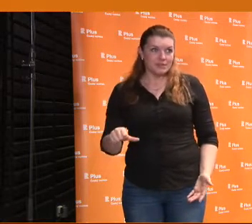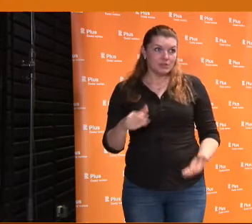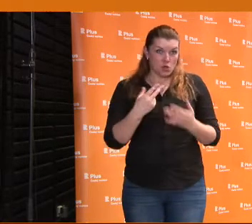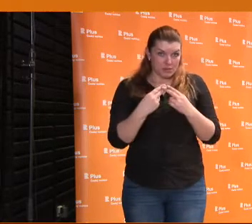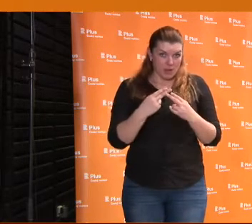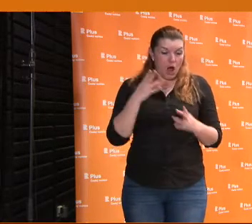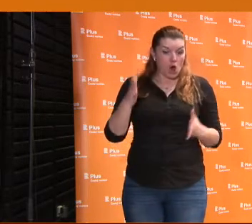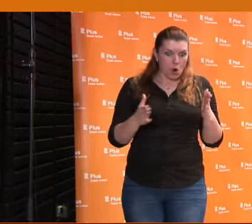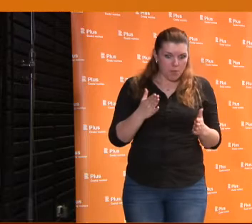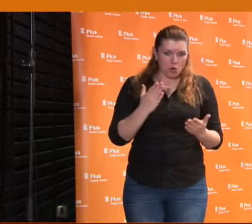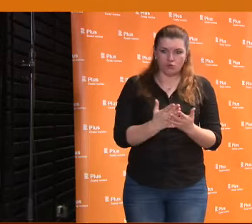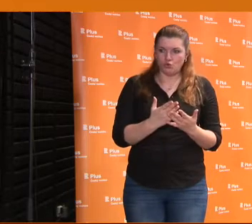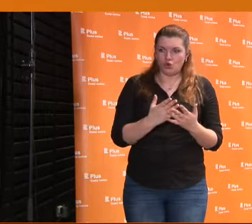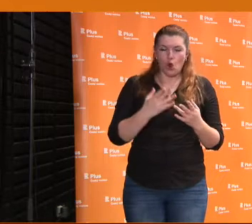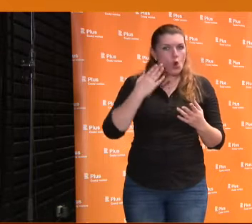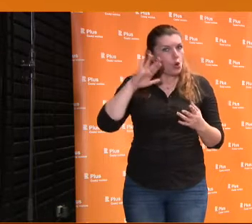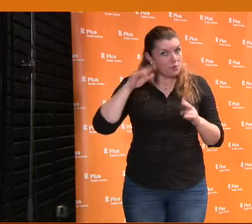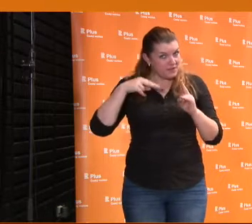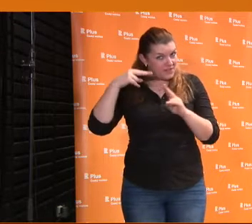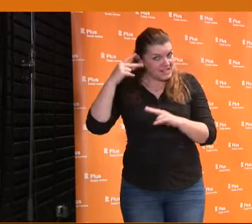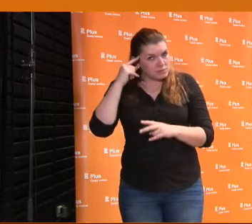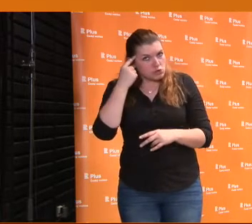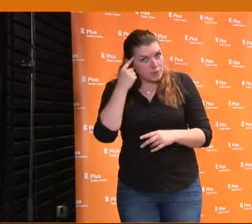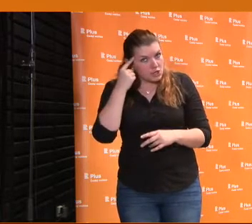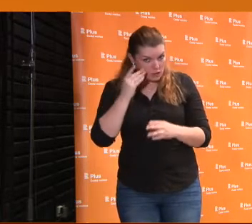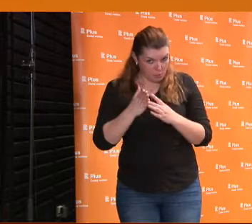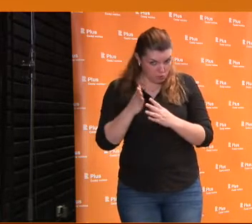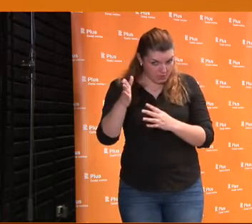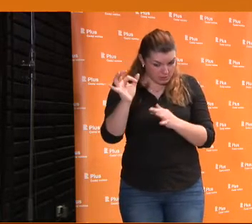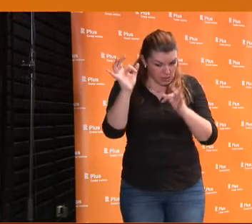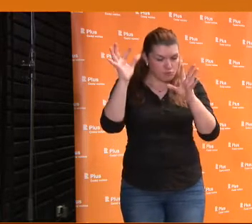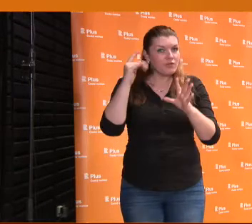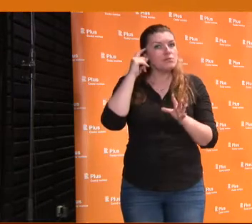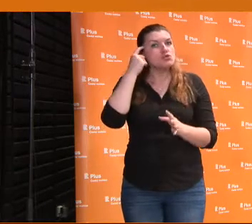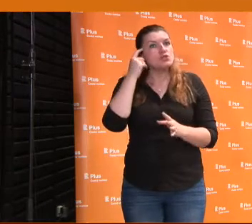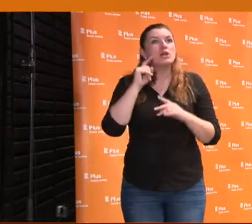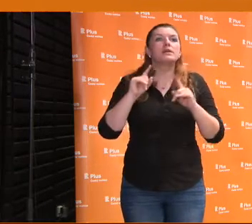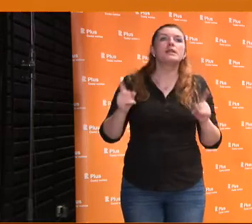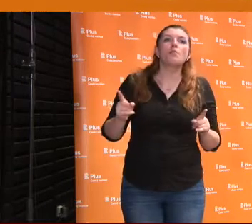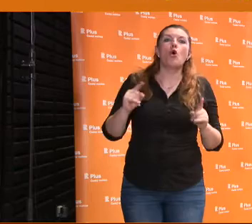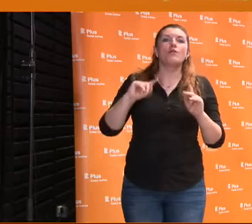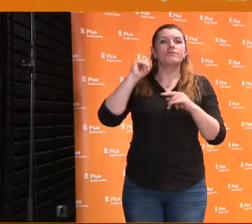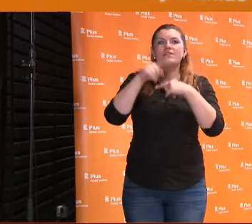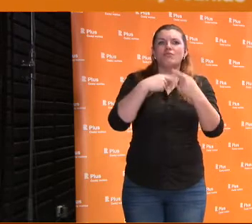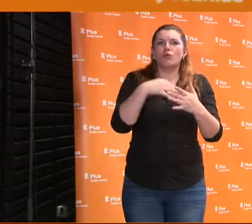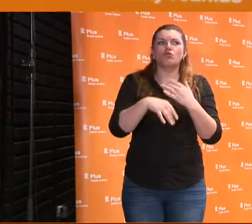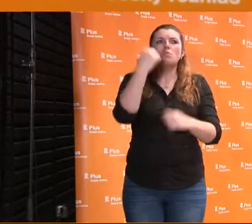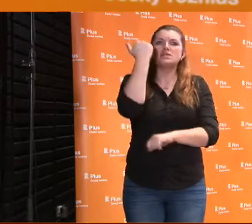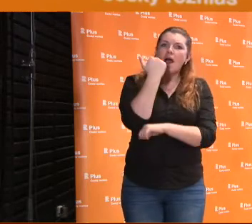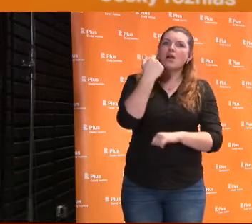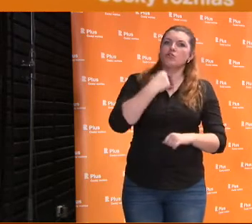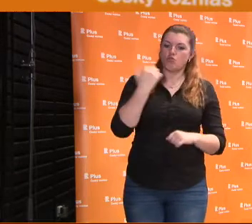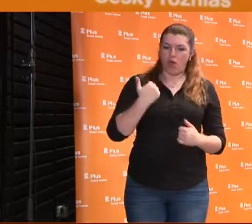budou umět stále více přemýšlet, anebo celý ten vývoj je založen na tom, co do toho robota nebo do toho počítače my jako